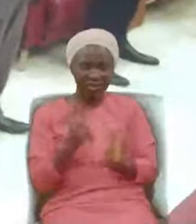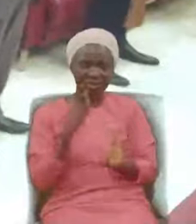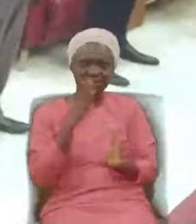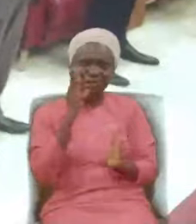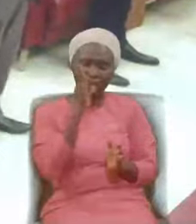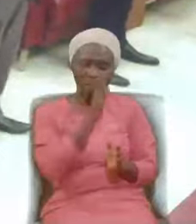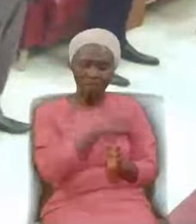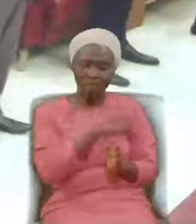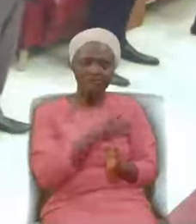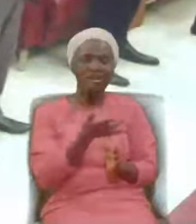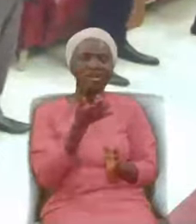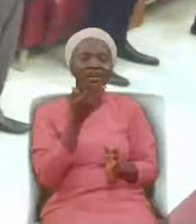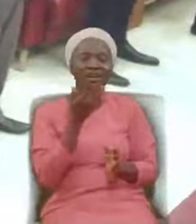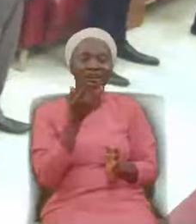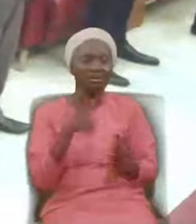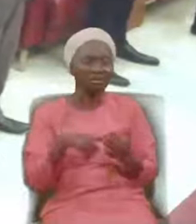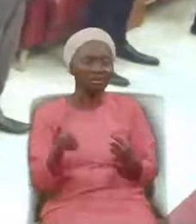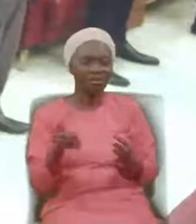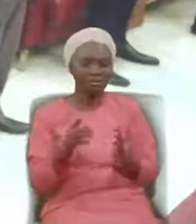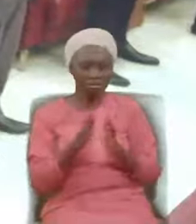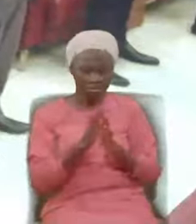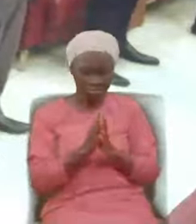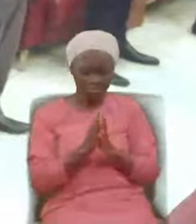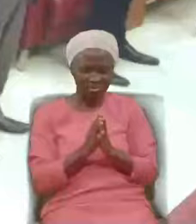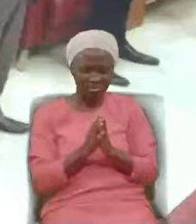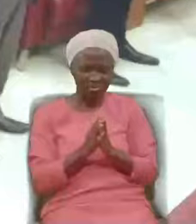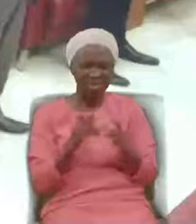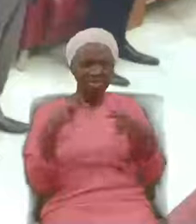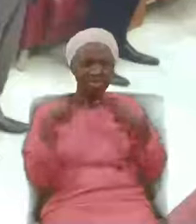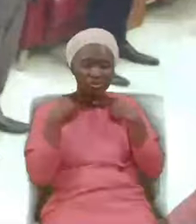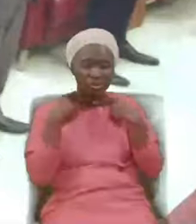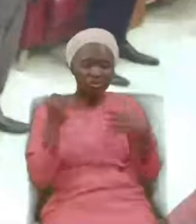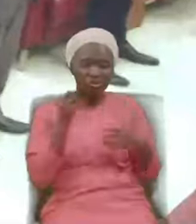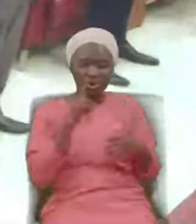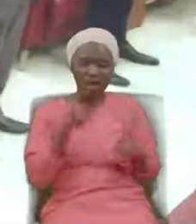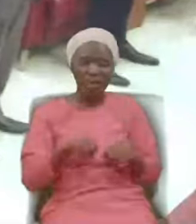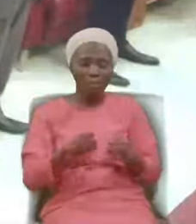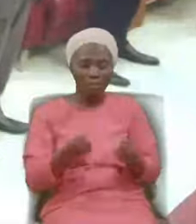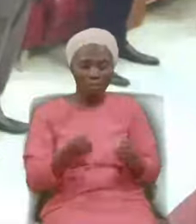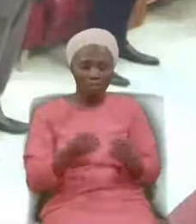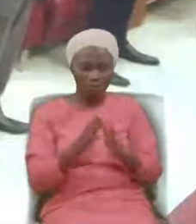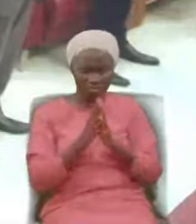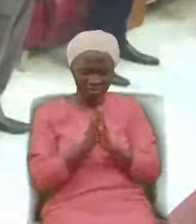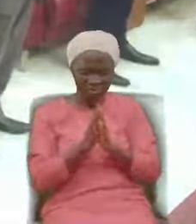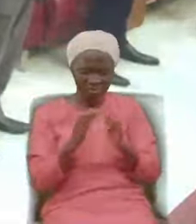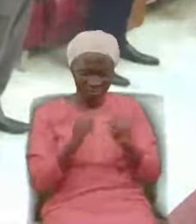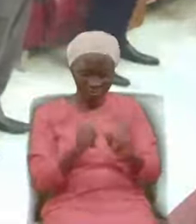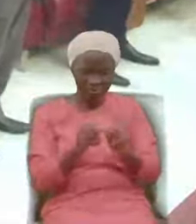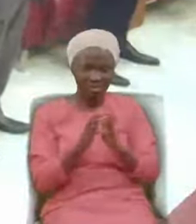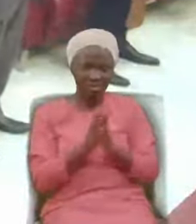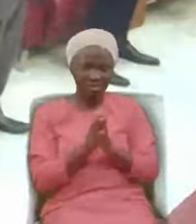La malchance est ôtée. Les jougs sont brisés.